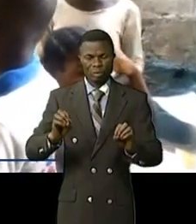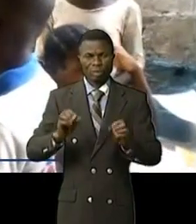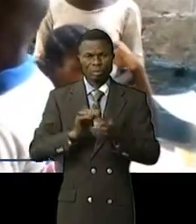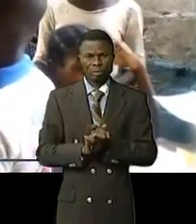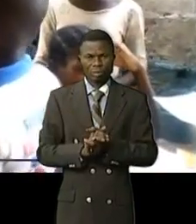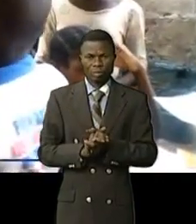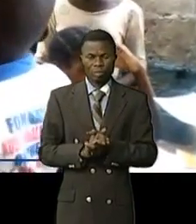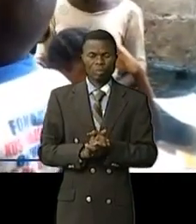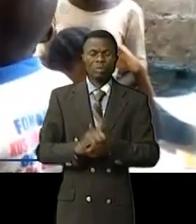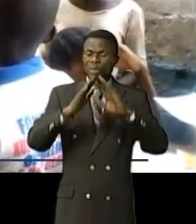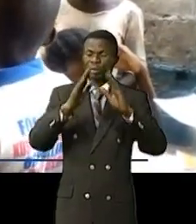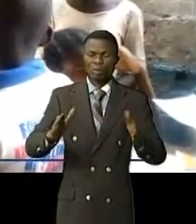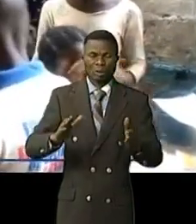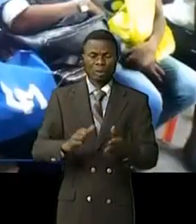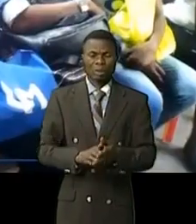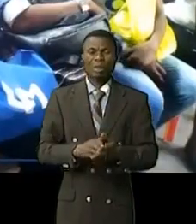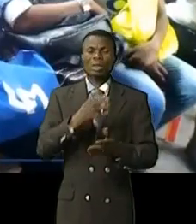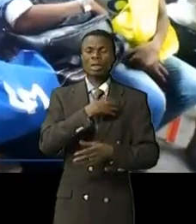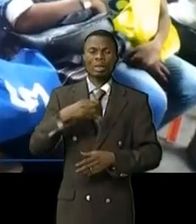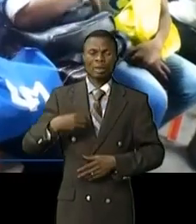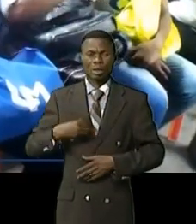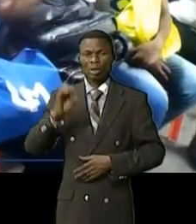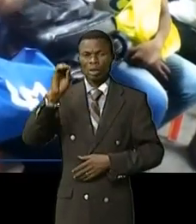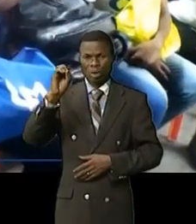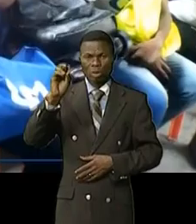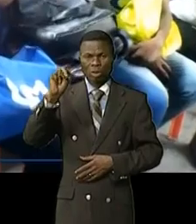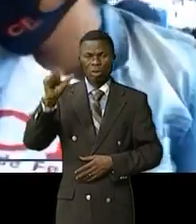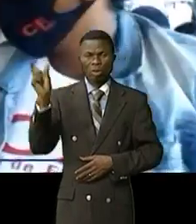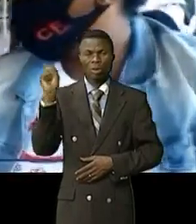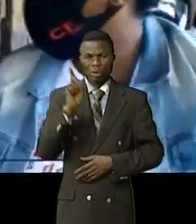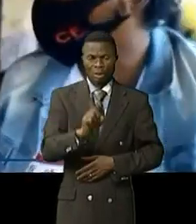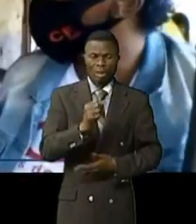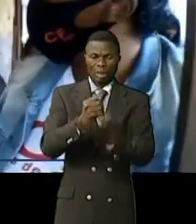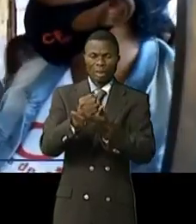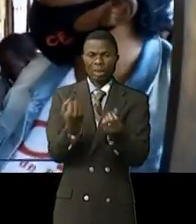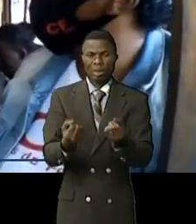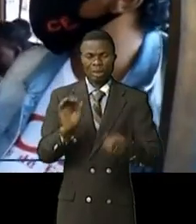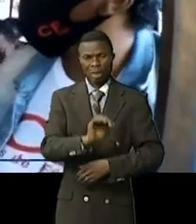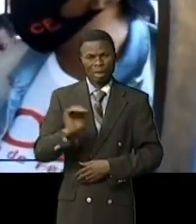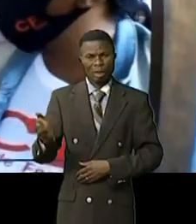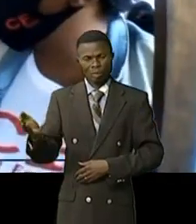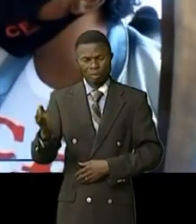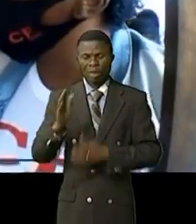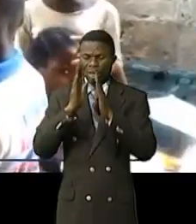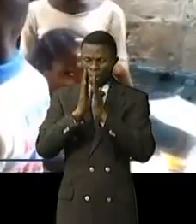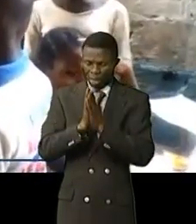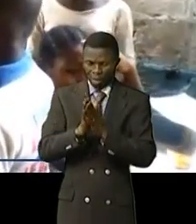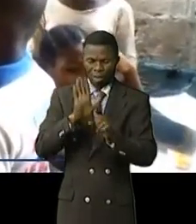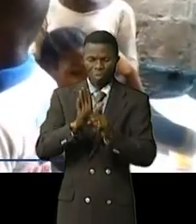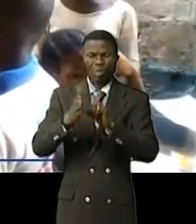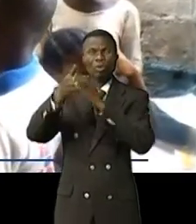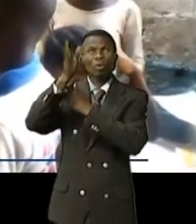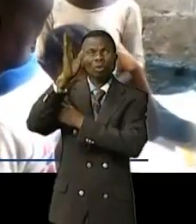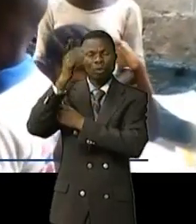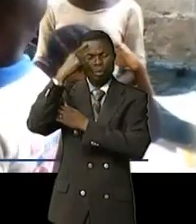Fort heureusement, Cri des Femmes s'est présente pour venir en aide à ces enfants qui se sont mis à prier les bons dieux pour